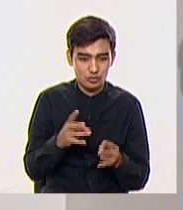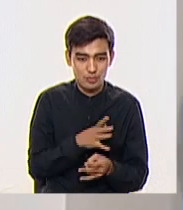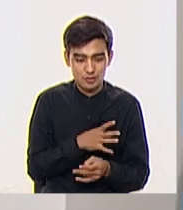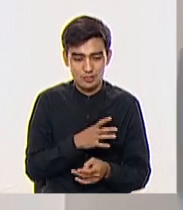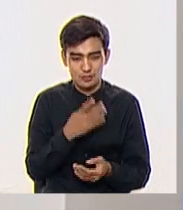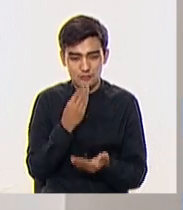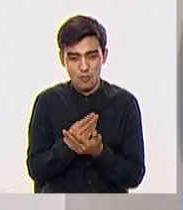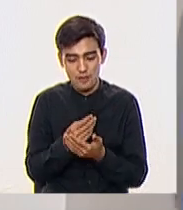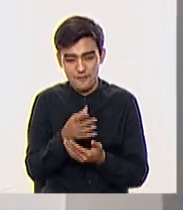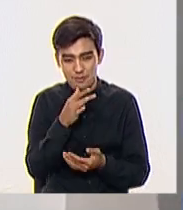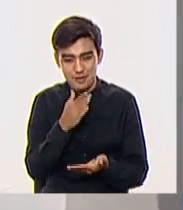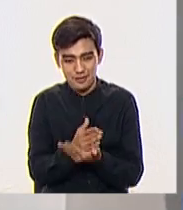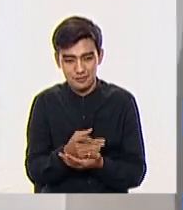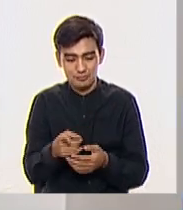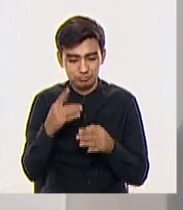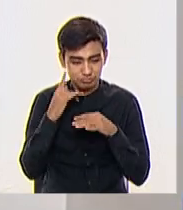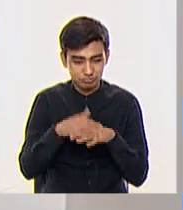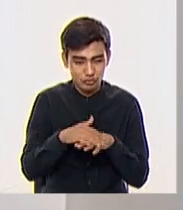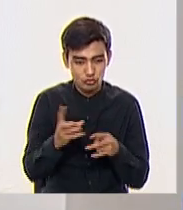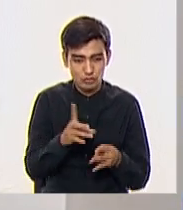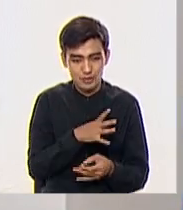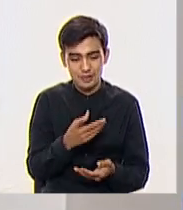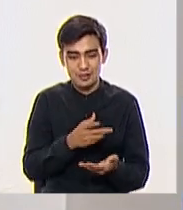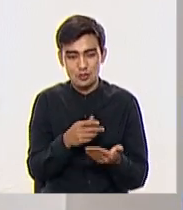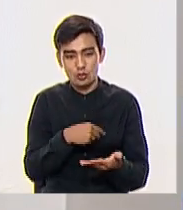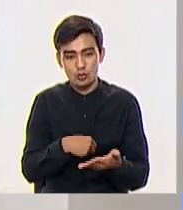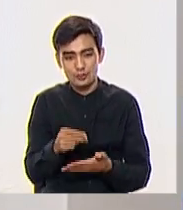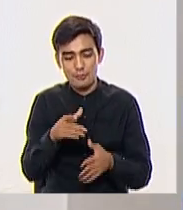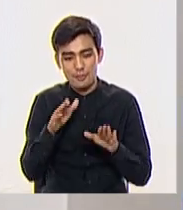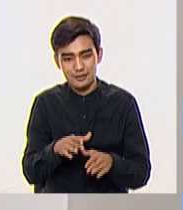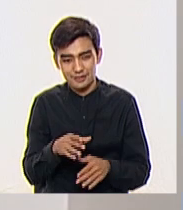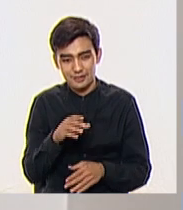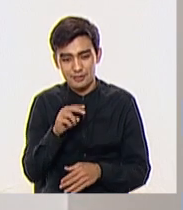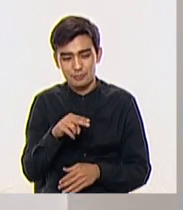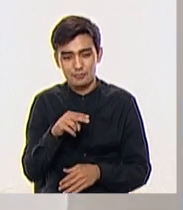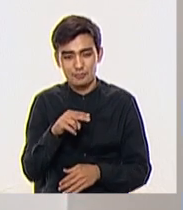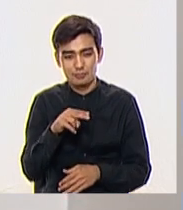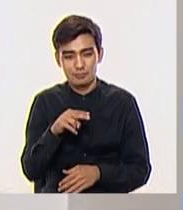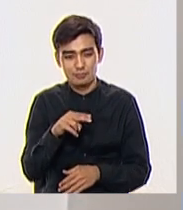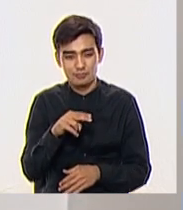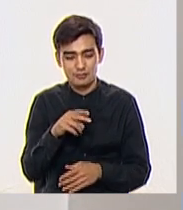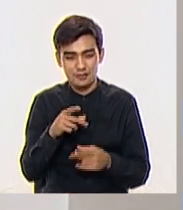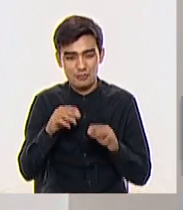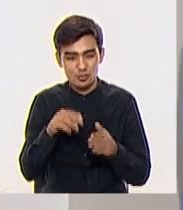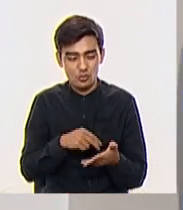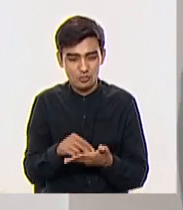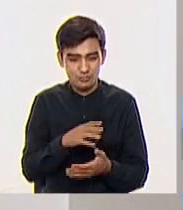моментов, где они покупают резины, где покупают ПСР, где можно как-то там